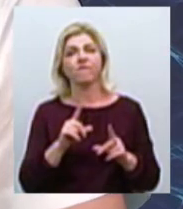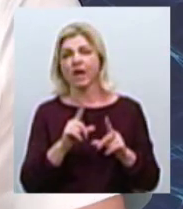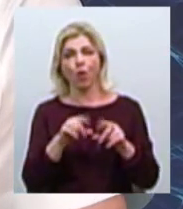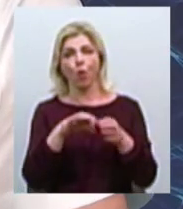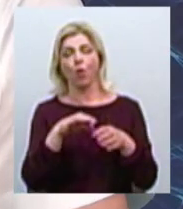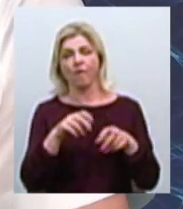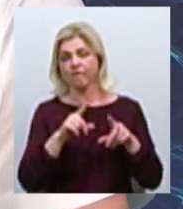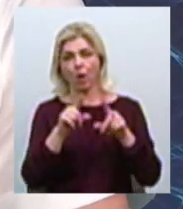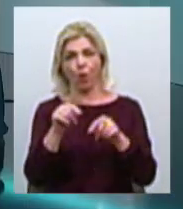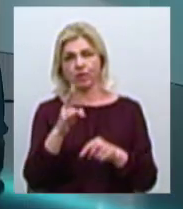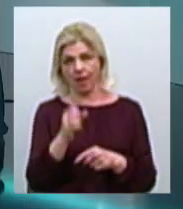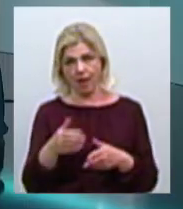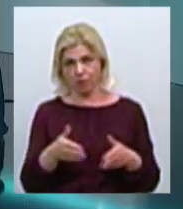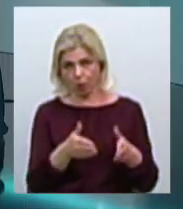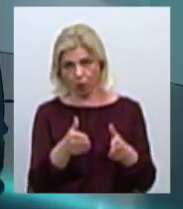транспортними колапсами в місті Миколаєві.